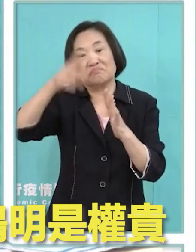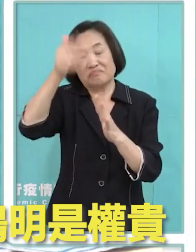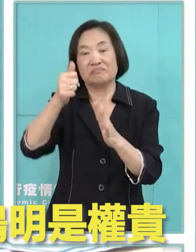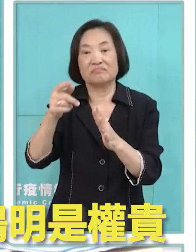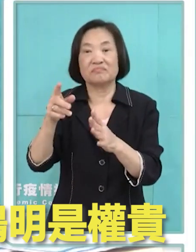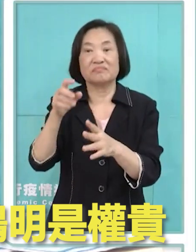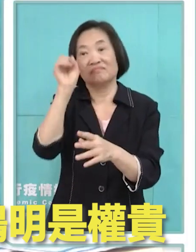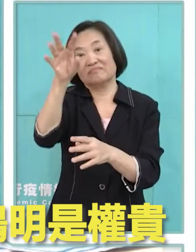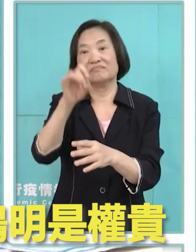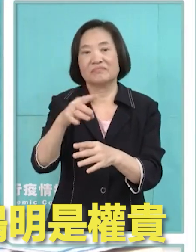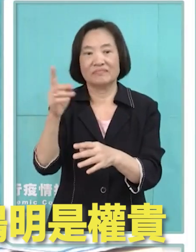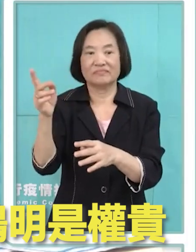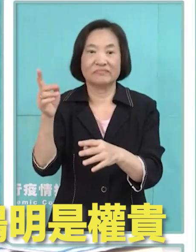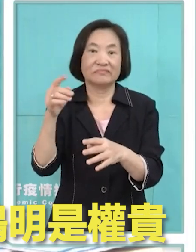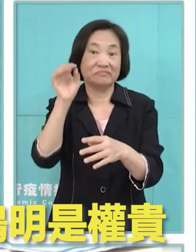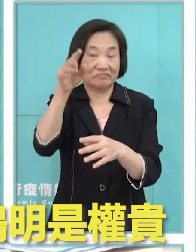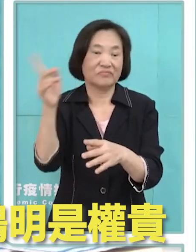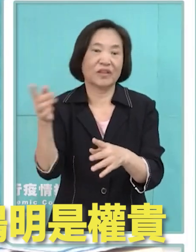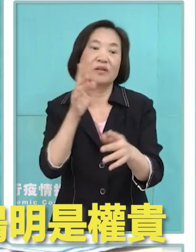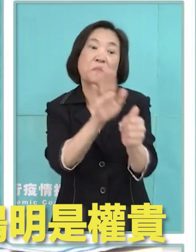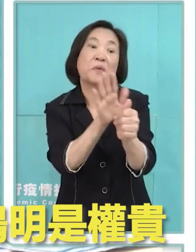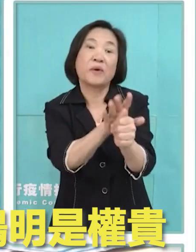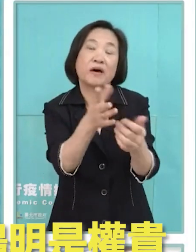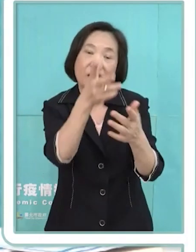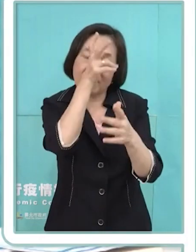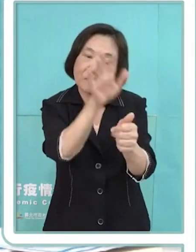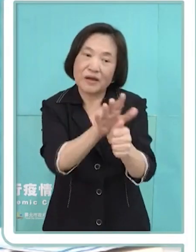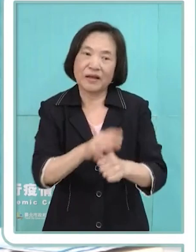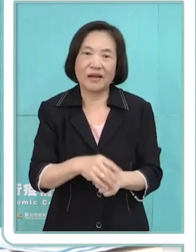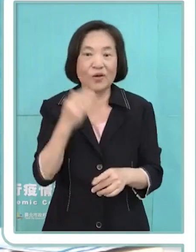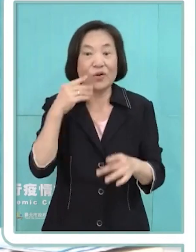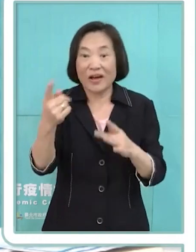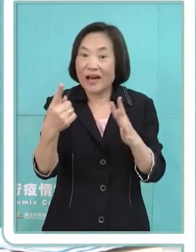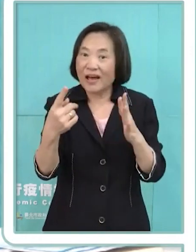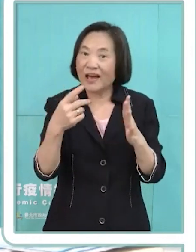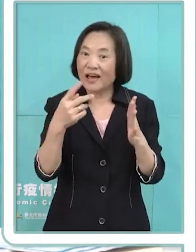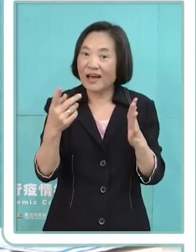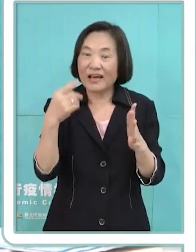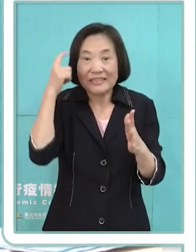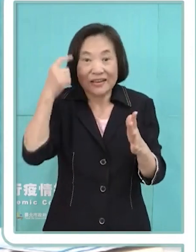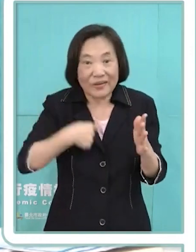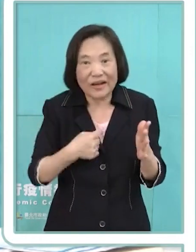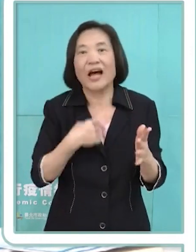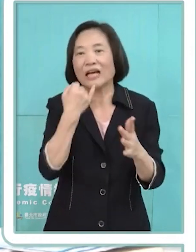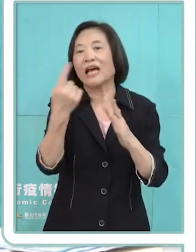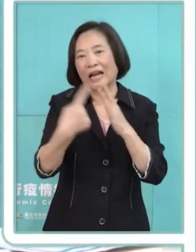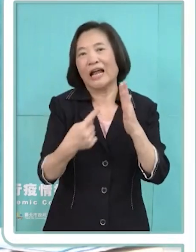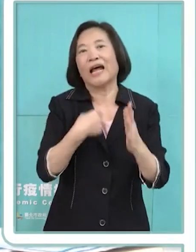了。所以这都口水题目了，不需要了。不过他思念我，可以来拜访我，没有问题。